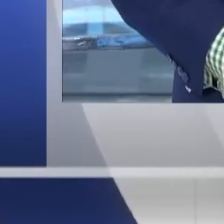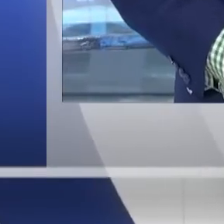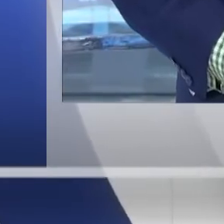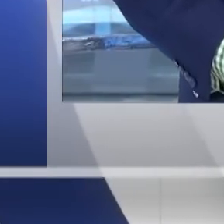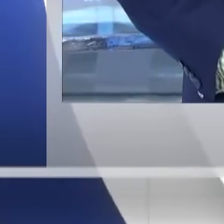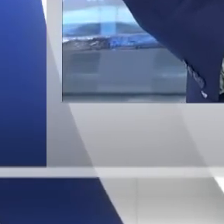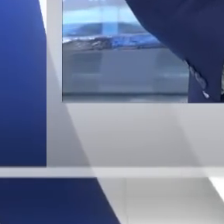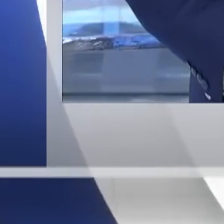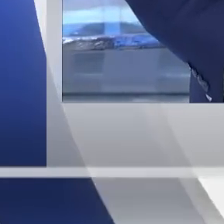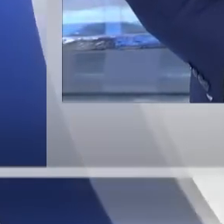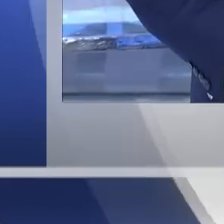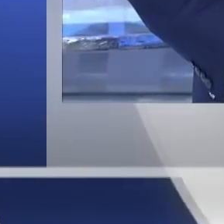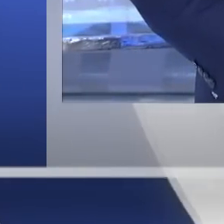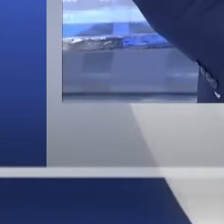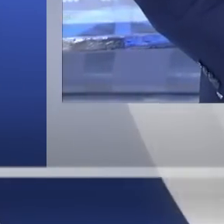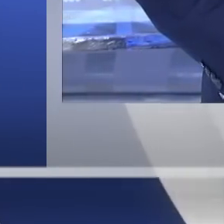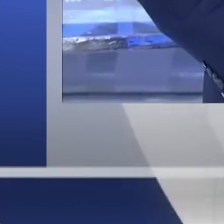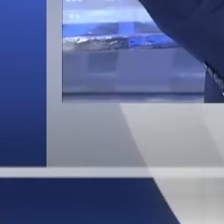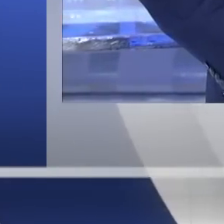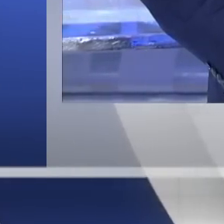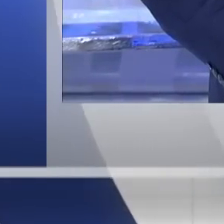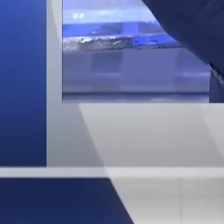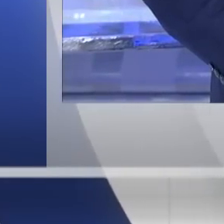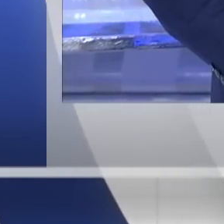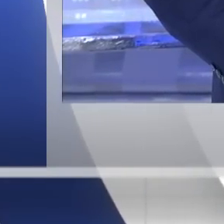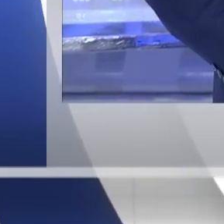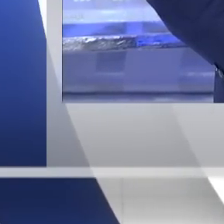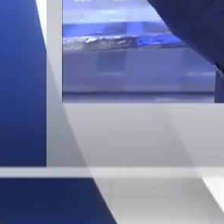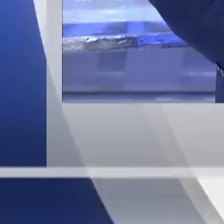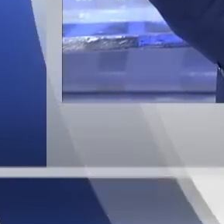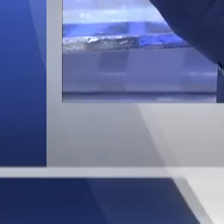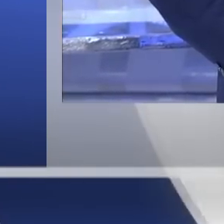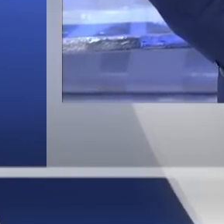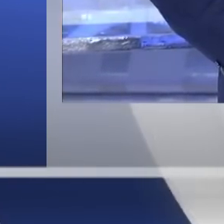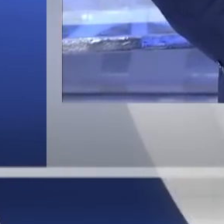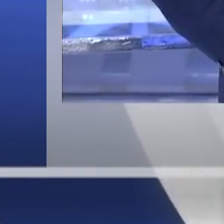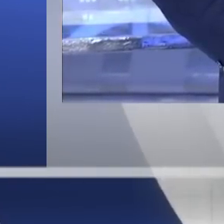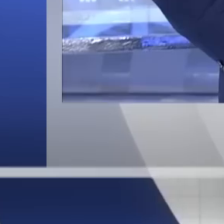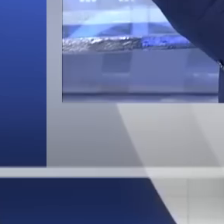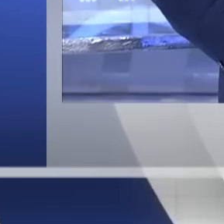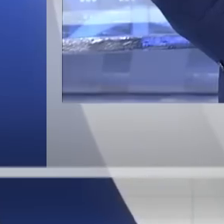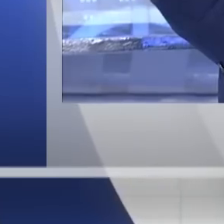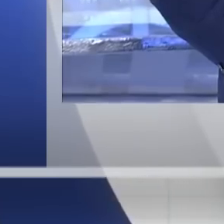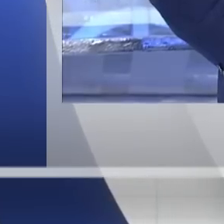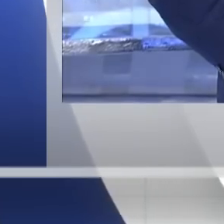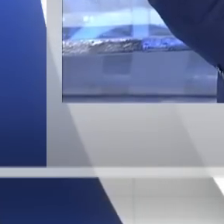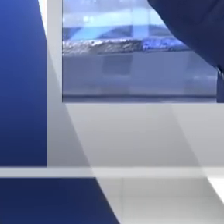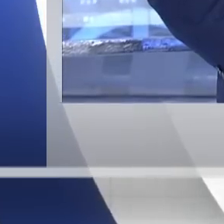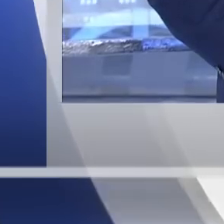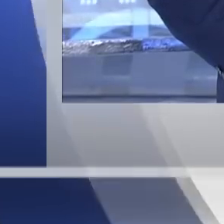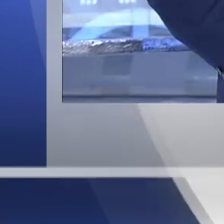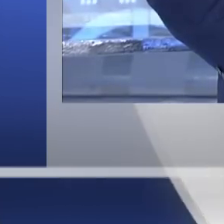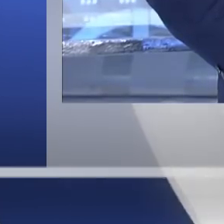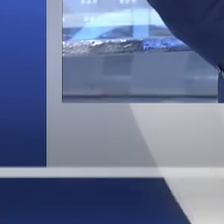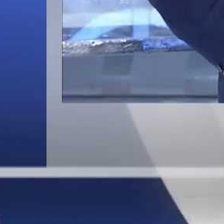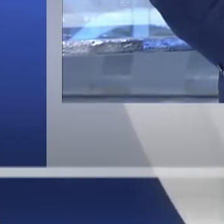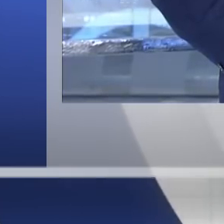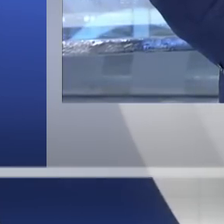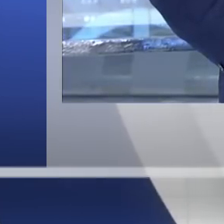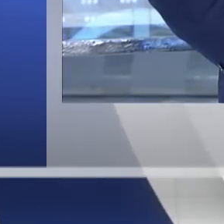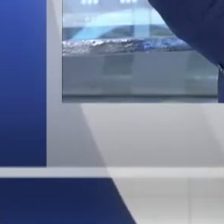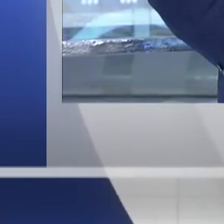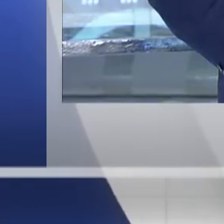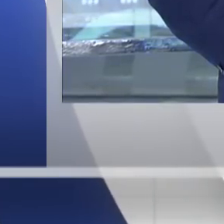Alamin muna natin ang magiging lagay ng panahon mula kay ABS-CBN resident meteorologist Ariel Rojas.